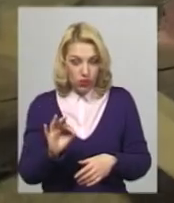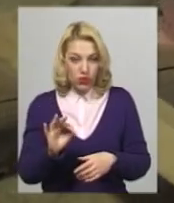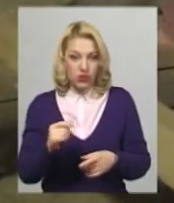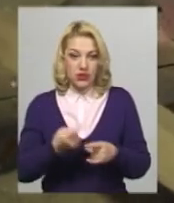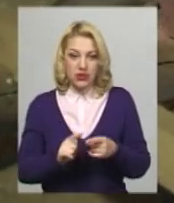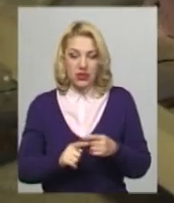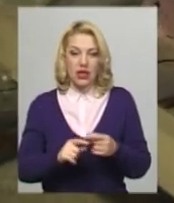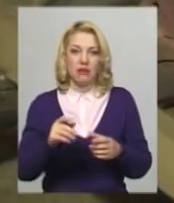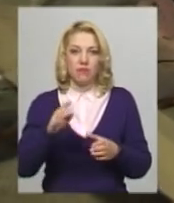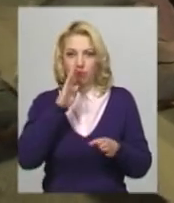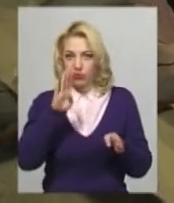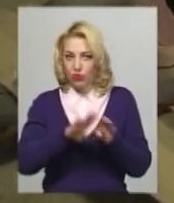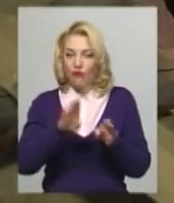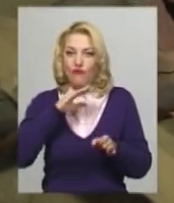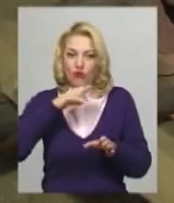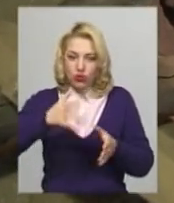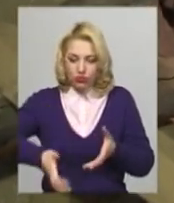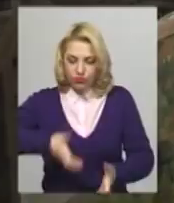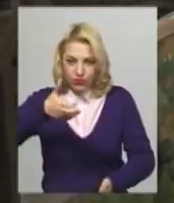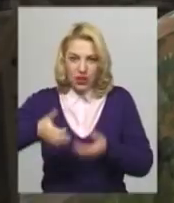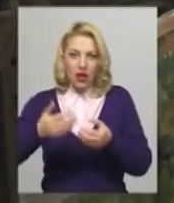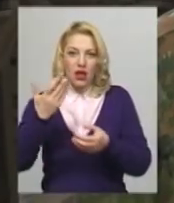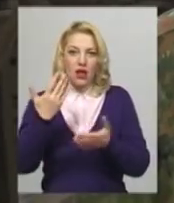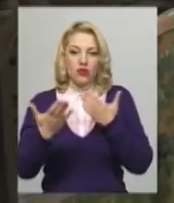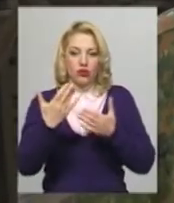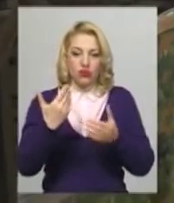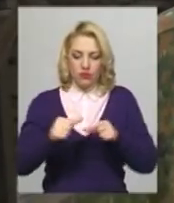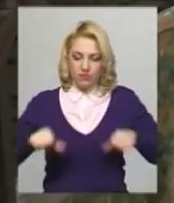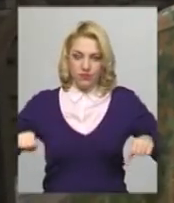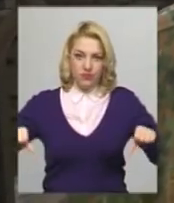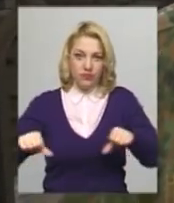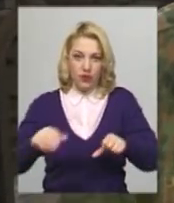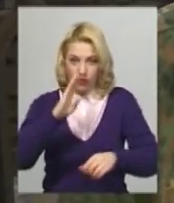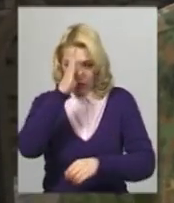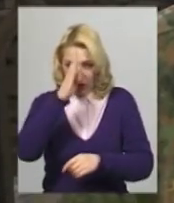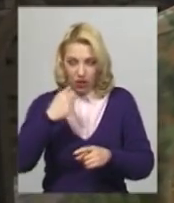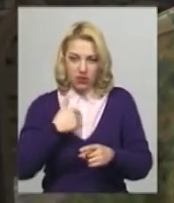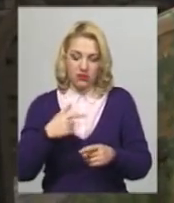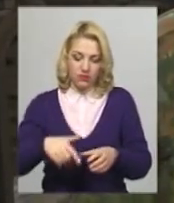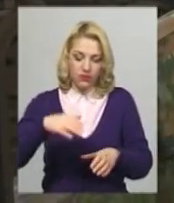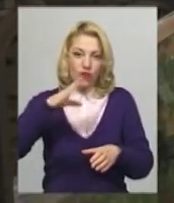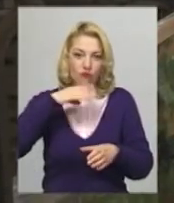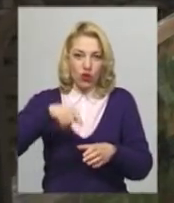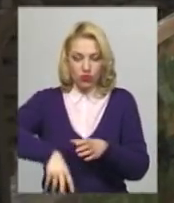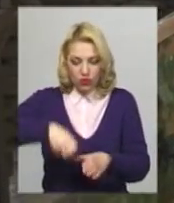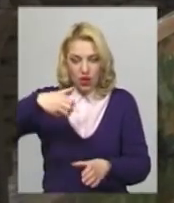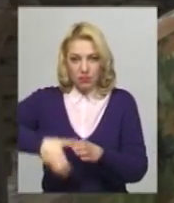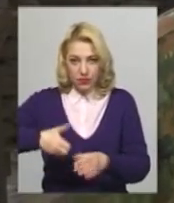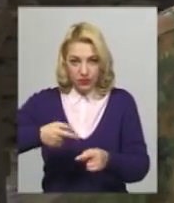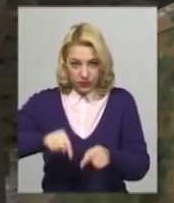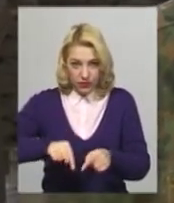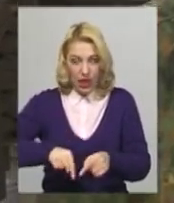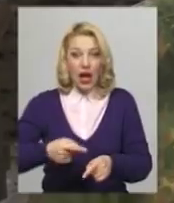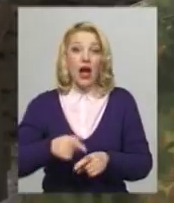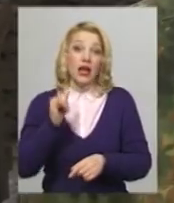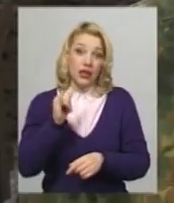для забору води на випадок осад або і в побутових звичайних умовах фортеці. Наразі вона